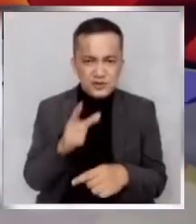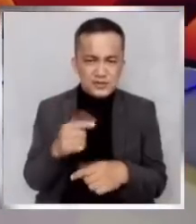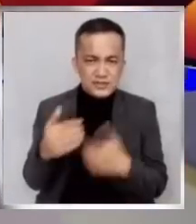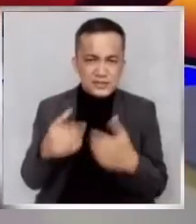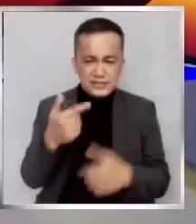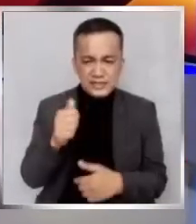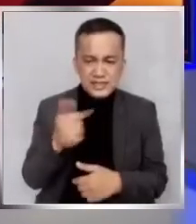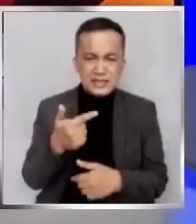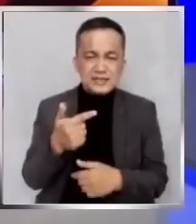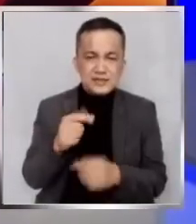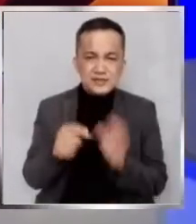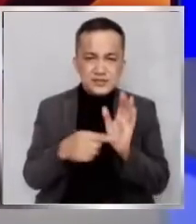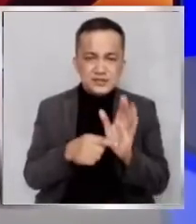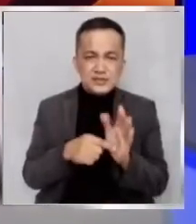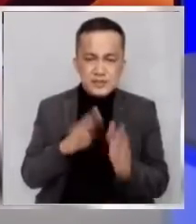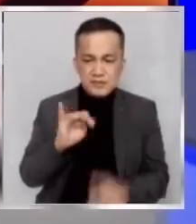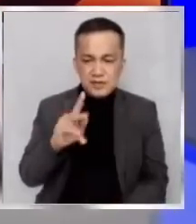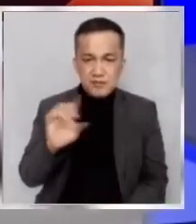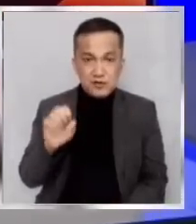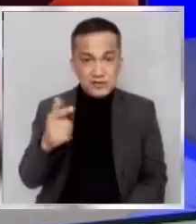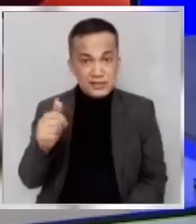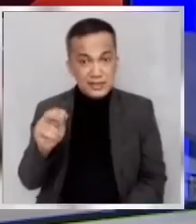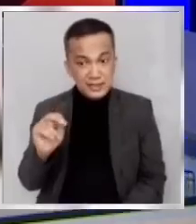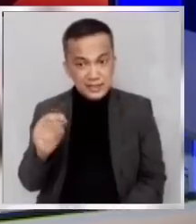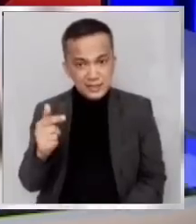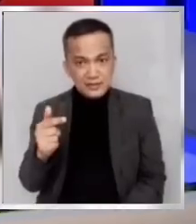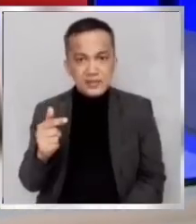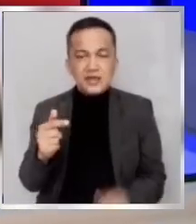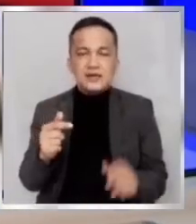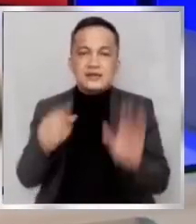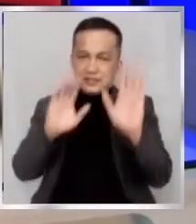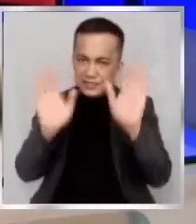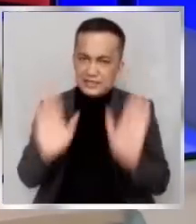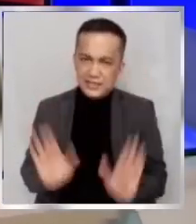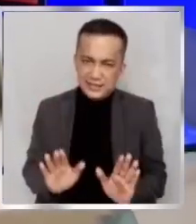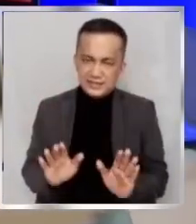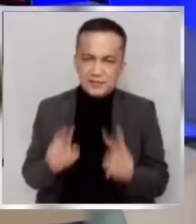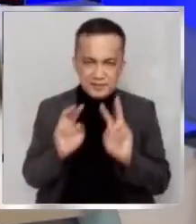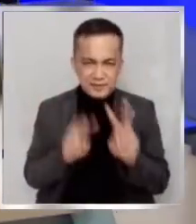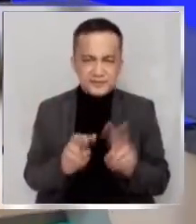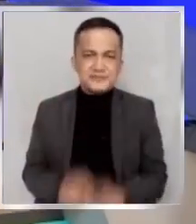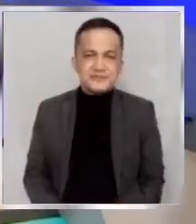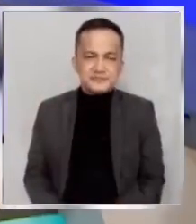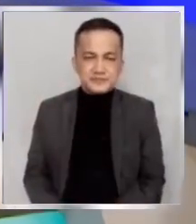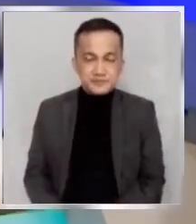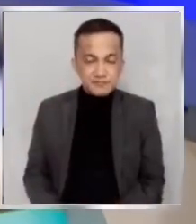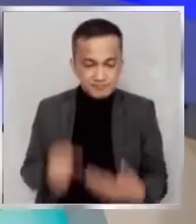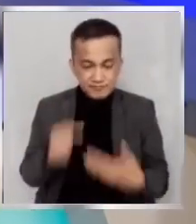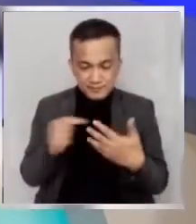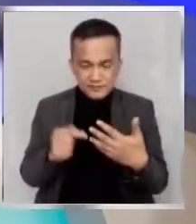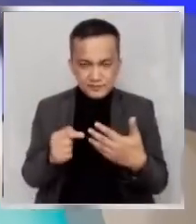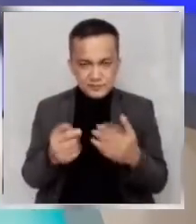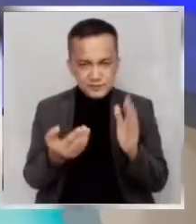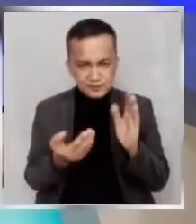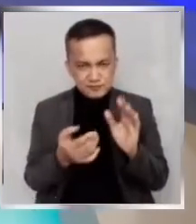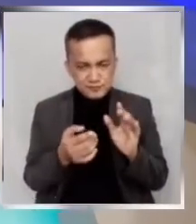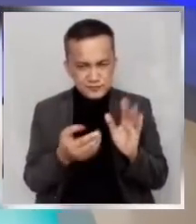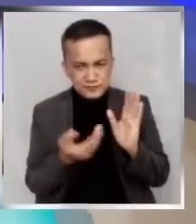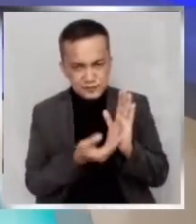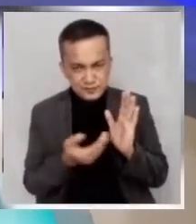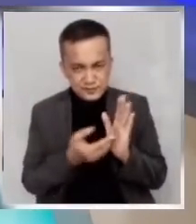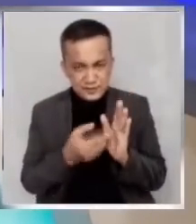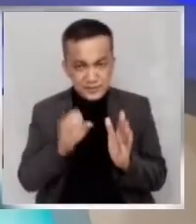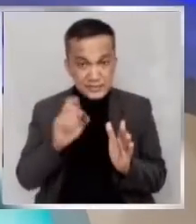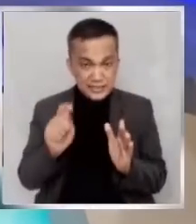bansa na Bubble Gang, tuwing Linggo nyo na mapapanood. Ang mga dapat abangan at ang pasilip sa kanilang set, ichichika sa atin